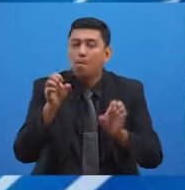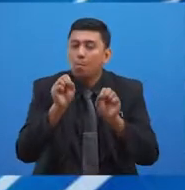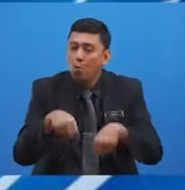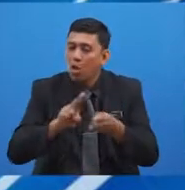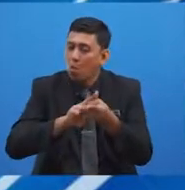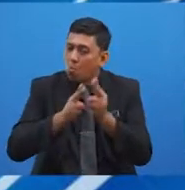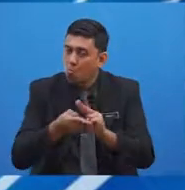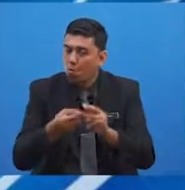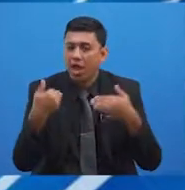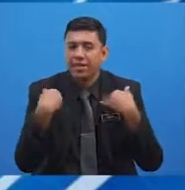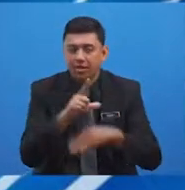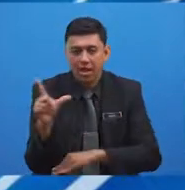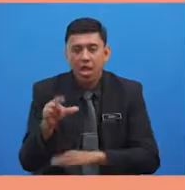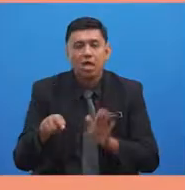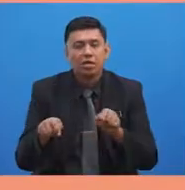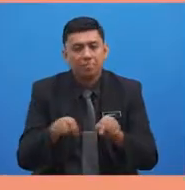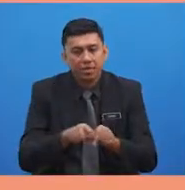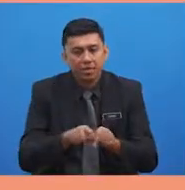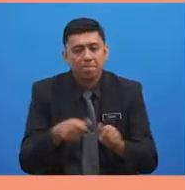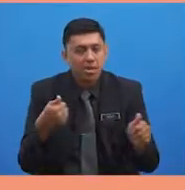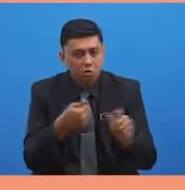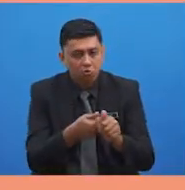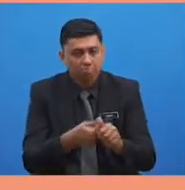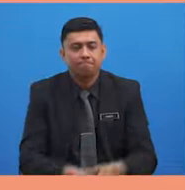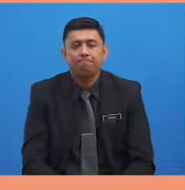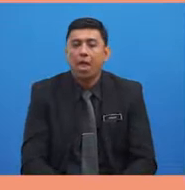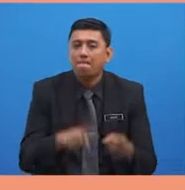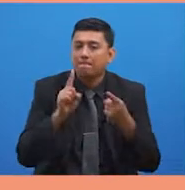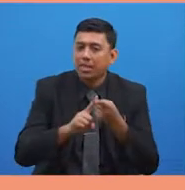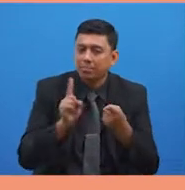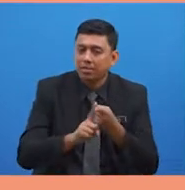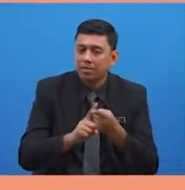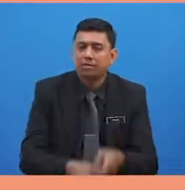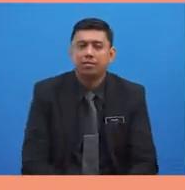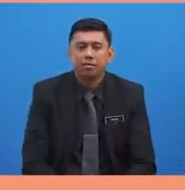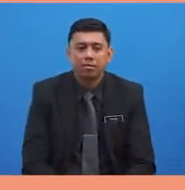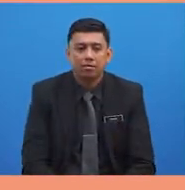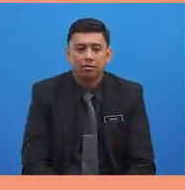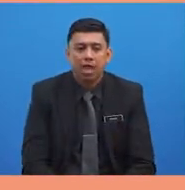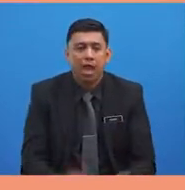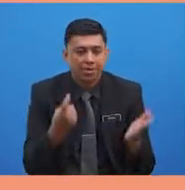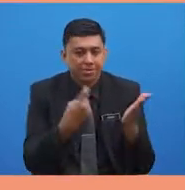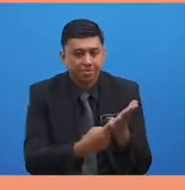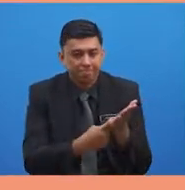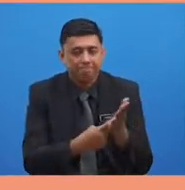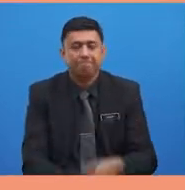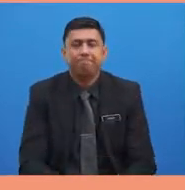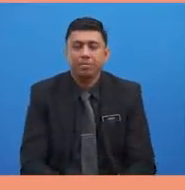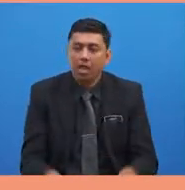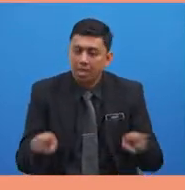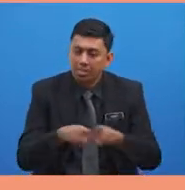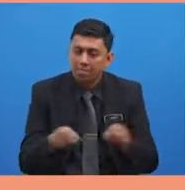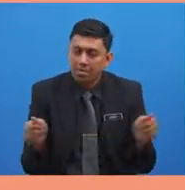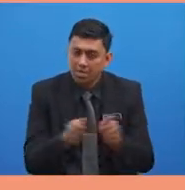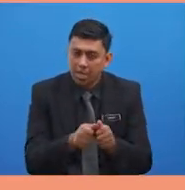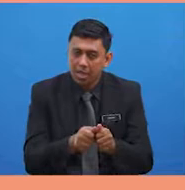ubah adalah seperti berikut. Pertama, var harga sama